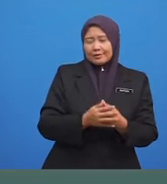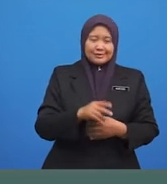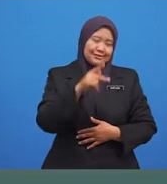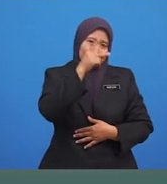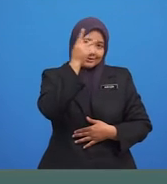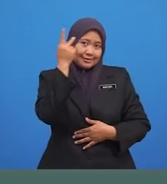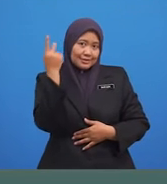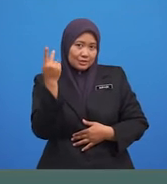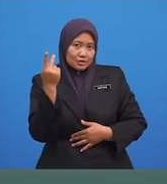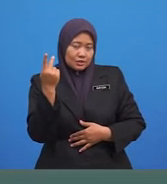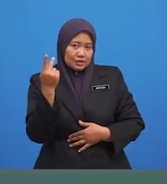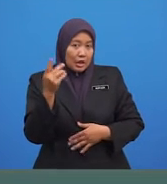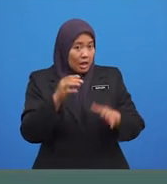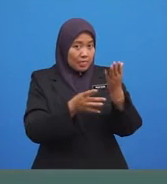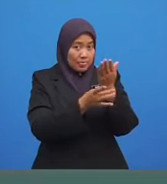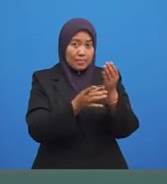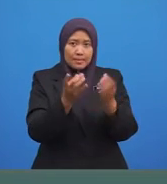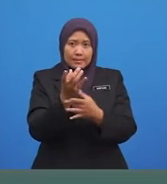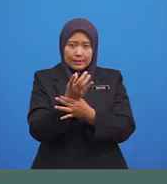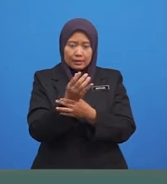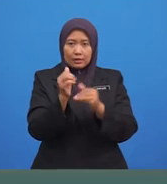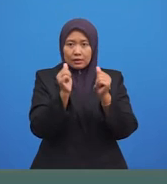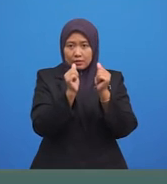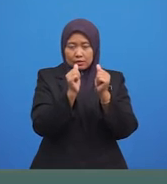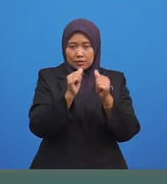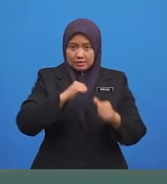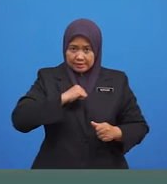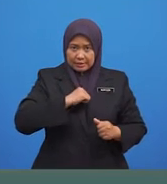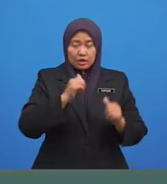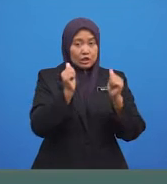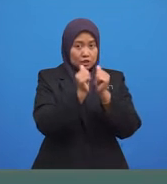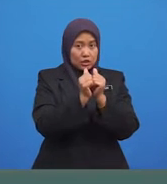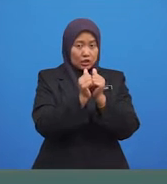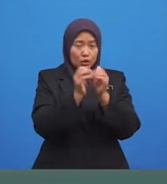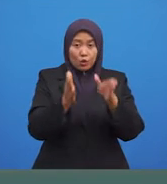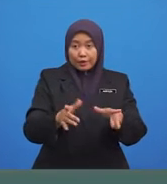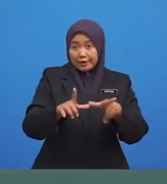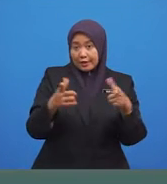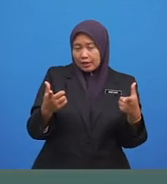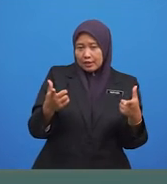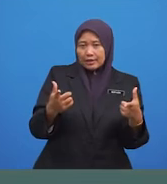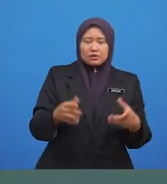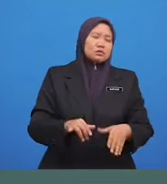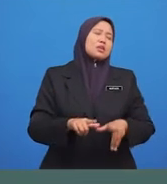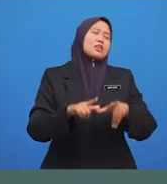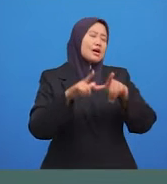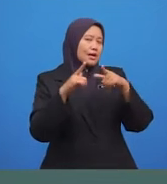Kerana tangan kamu dengan orang yang berhampiran kamu tidak sama.